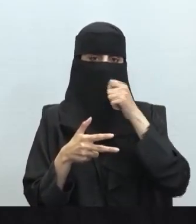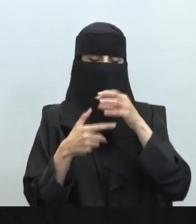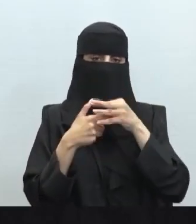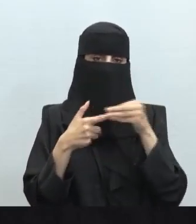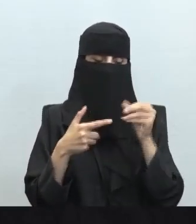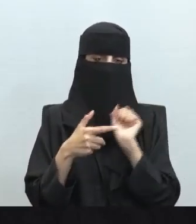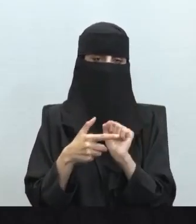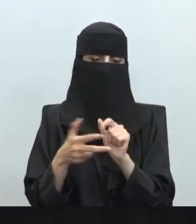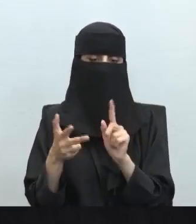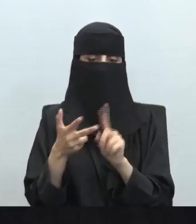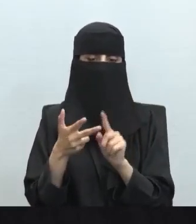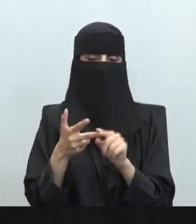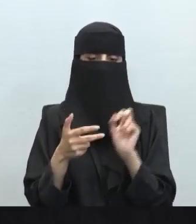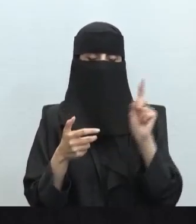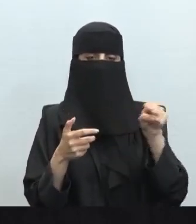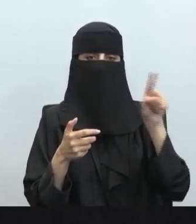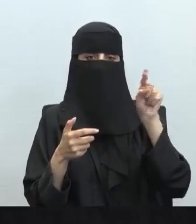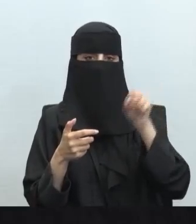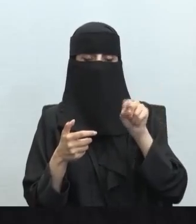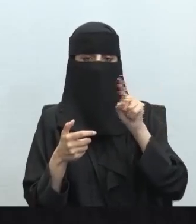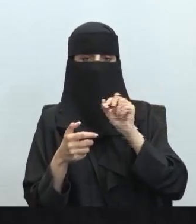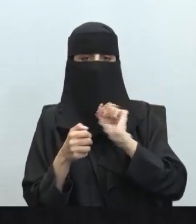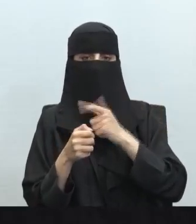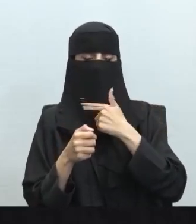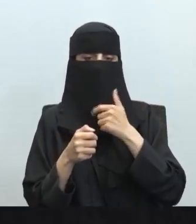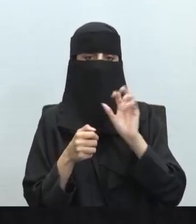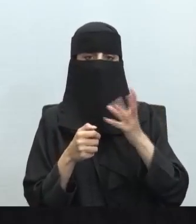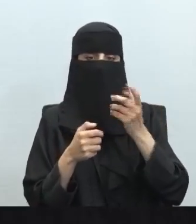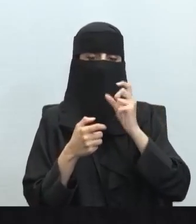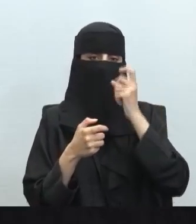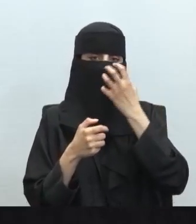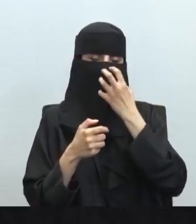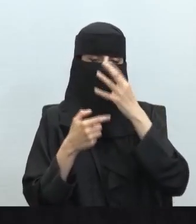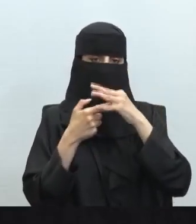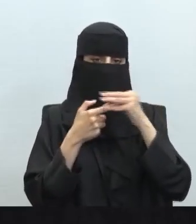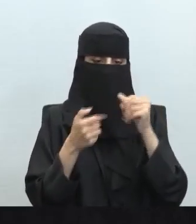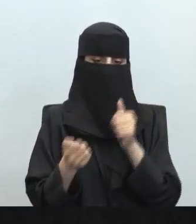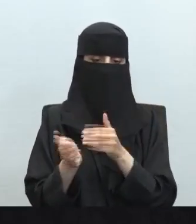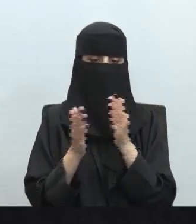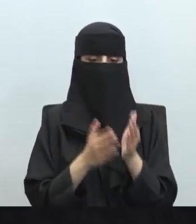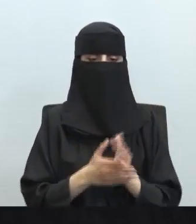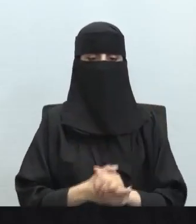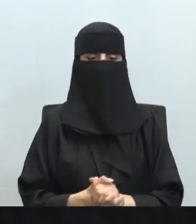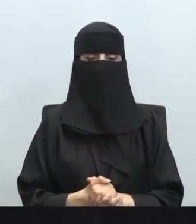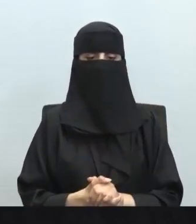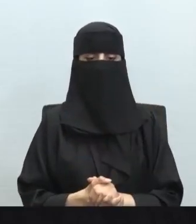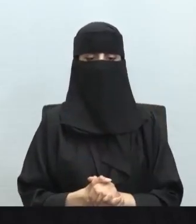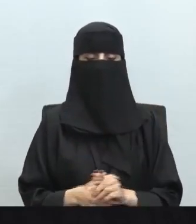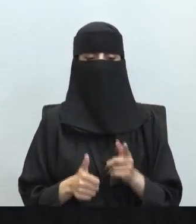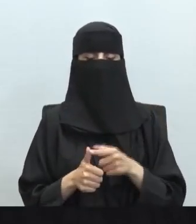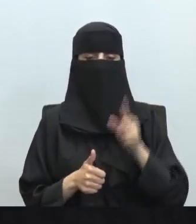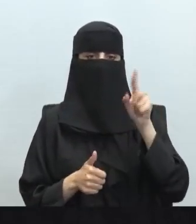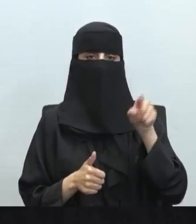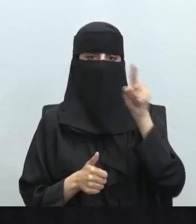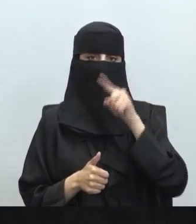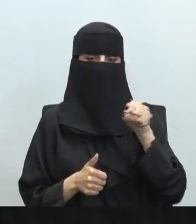الاكسجين بينما في الار ان اي ار ان اي رايبوز نيوكل اسد عبرنا عنها بهذه الطريقه في الدي في الدي ان